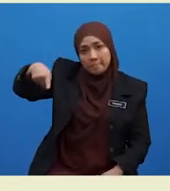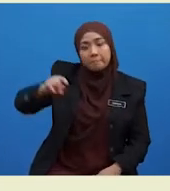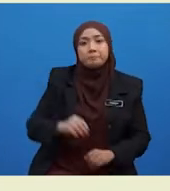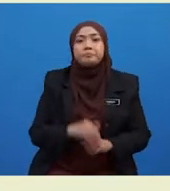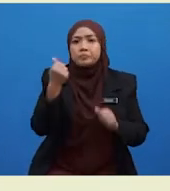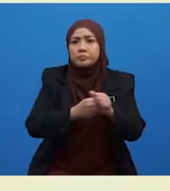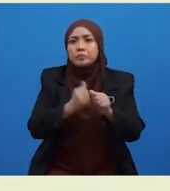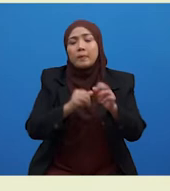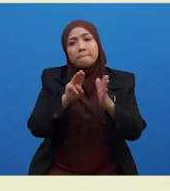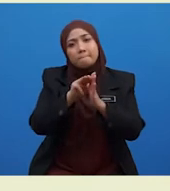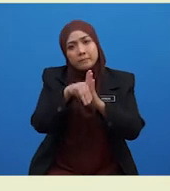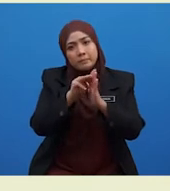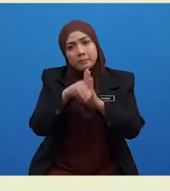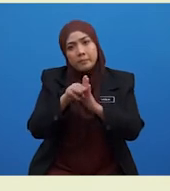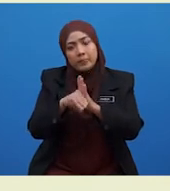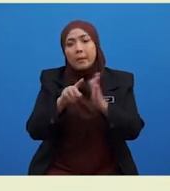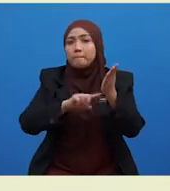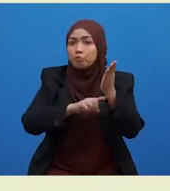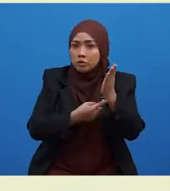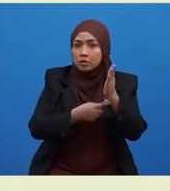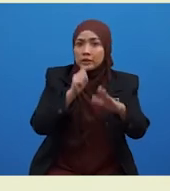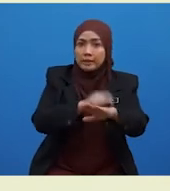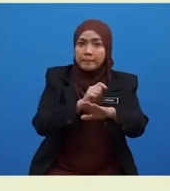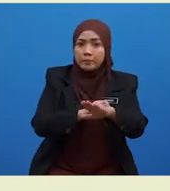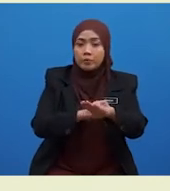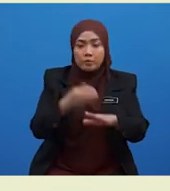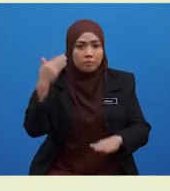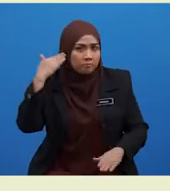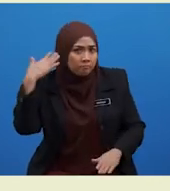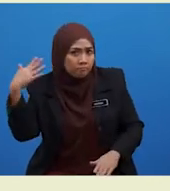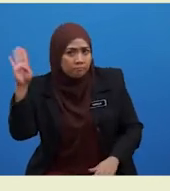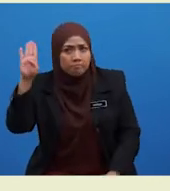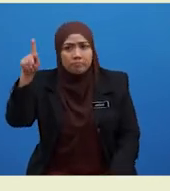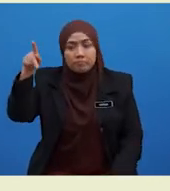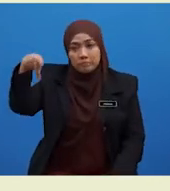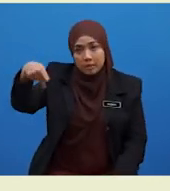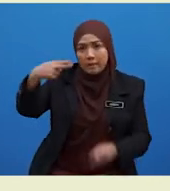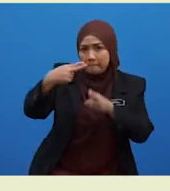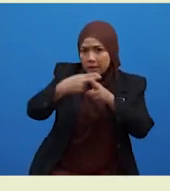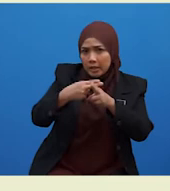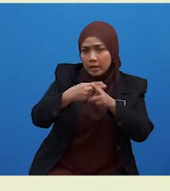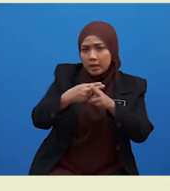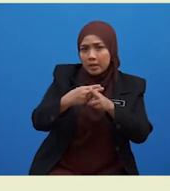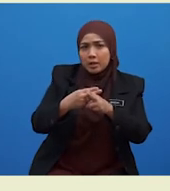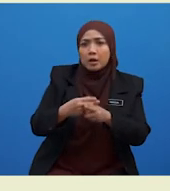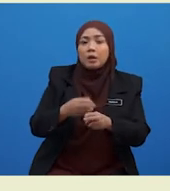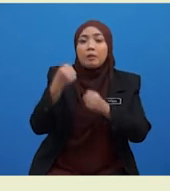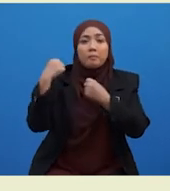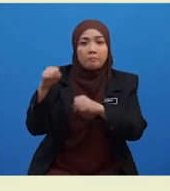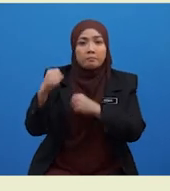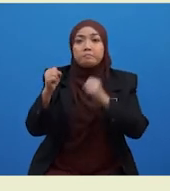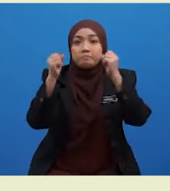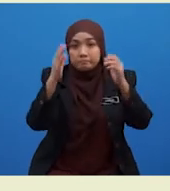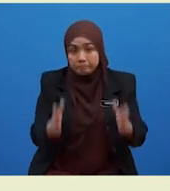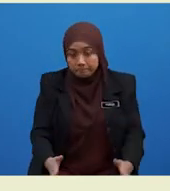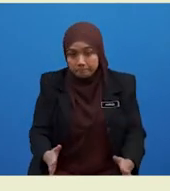atau lebih, peringkat seterusnya bermula. Tempoh antara bunyi beep semakin pendek. Peserta mesti berlari